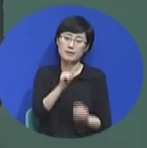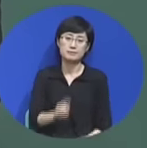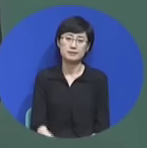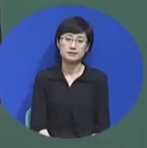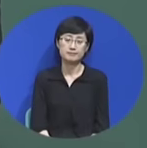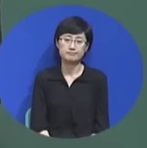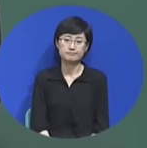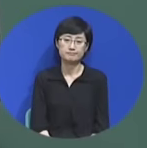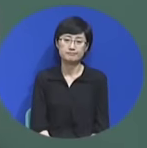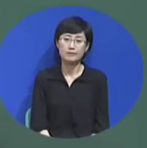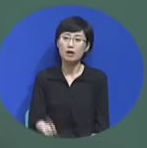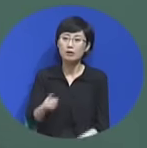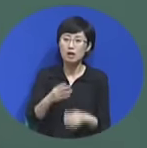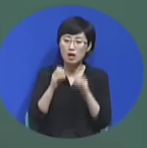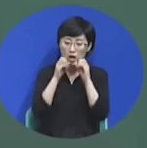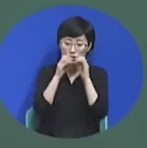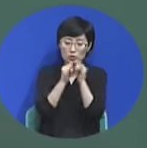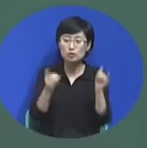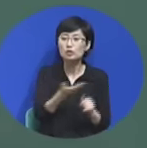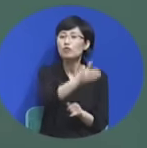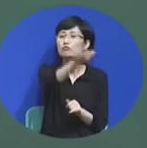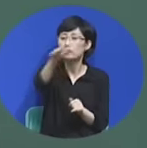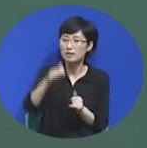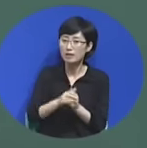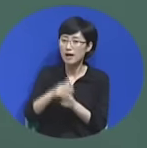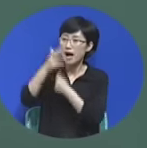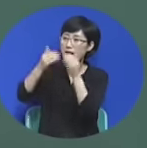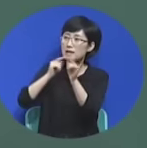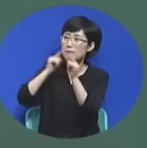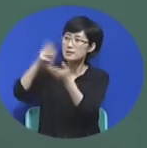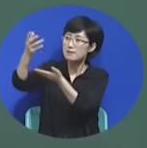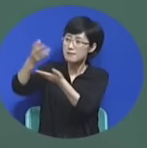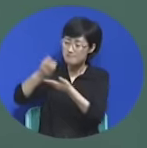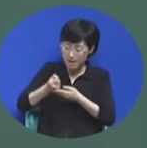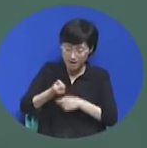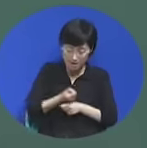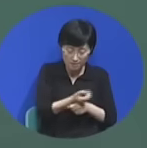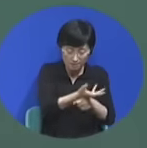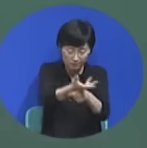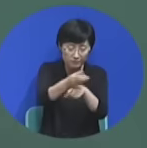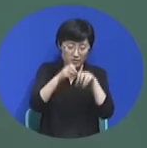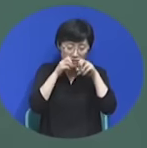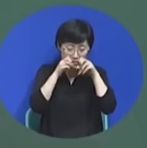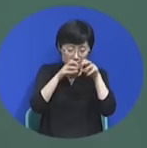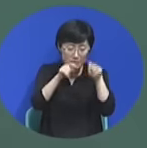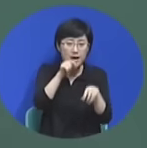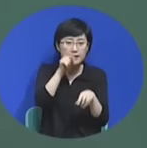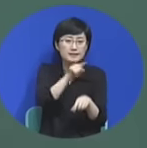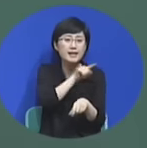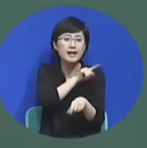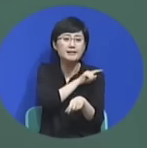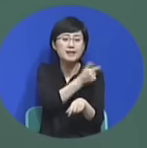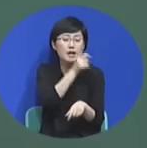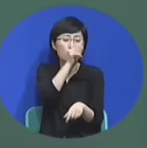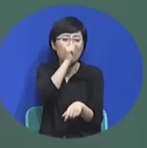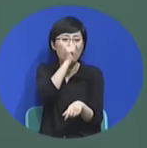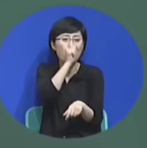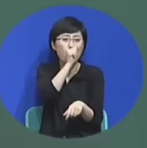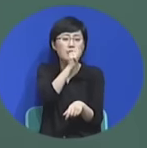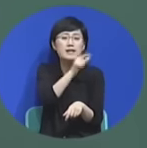我们把这个时候称为是蒙恩典的时候。 그게 바로 전도자가 누려야 될 가장 큰 행복 중이고 형통이라 우리는 생각되지 않습니까?